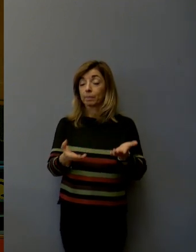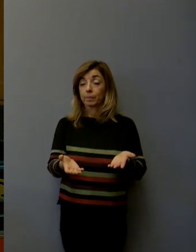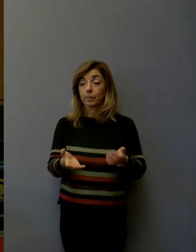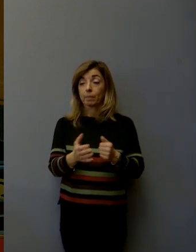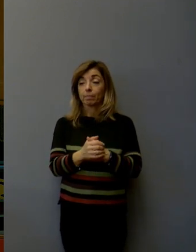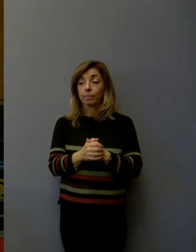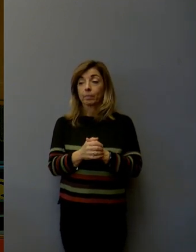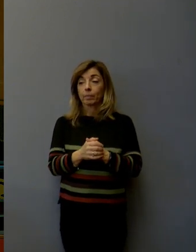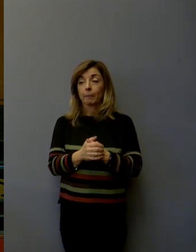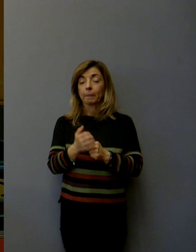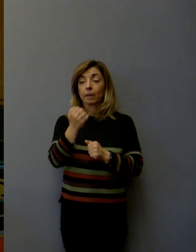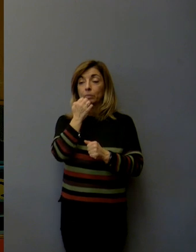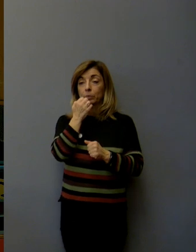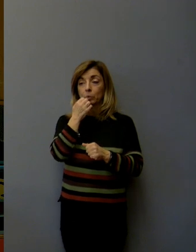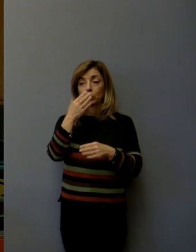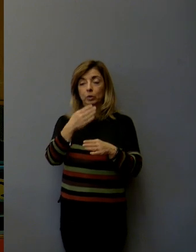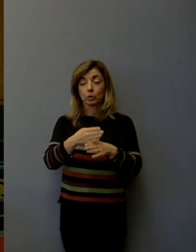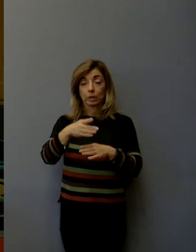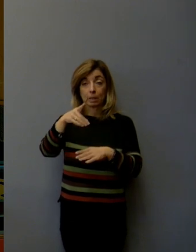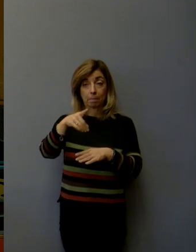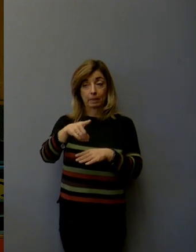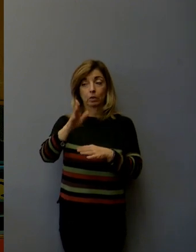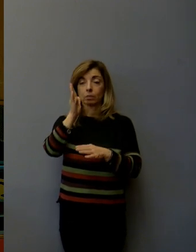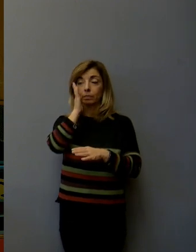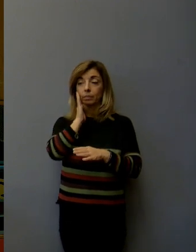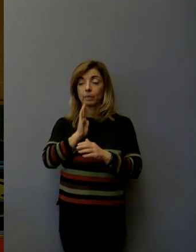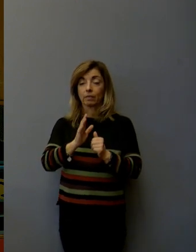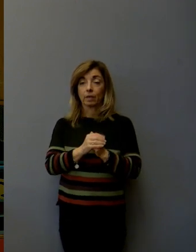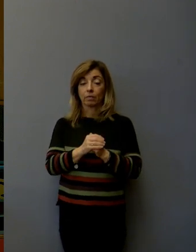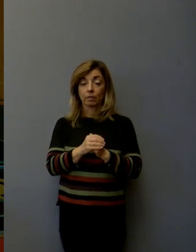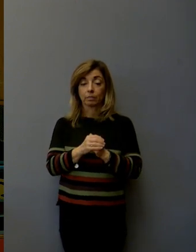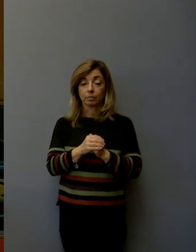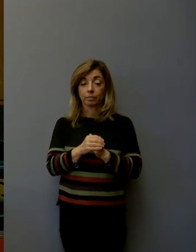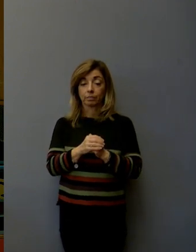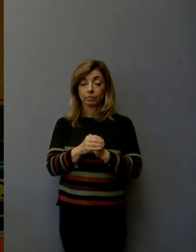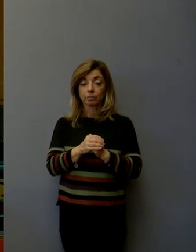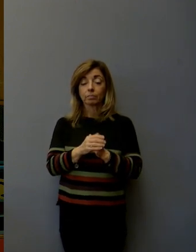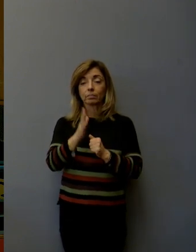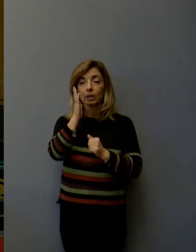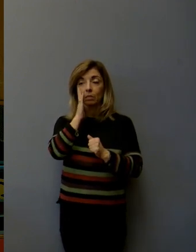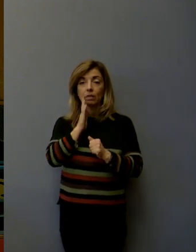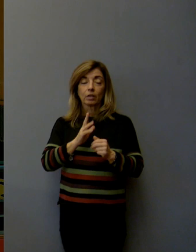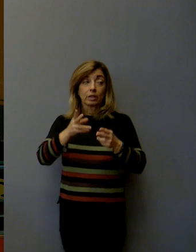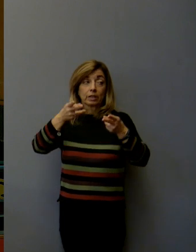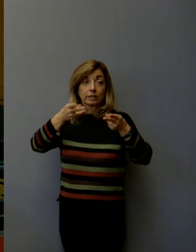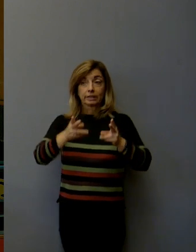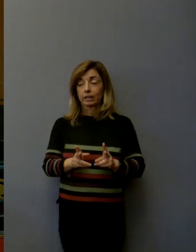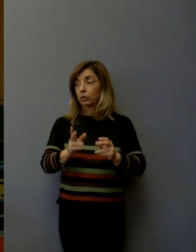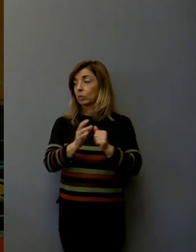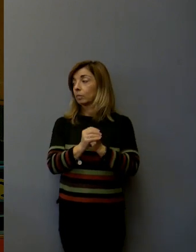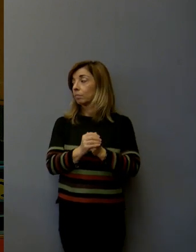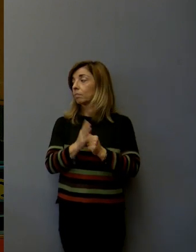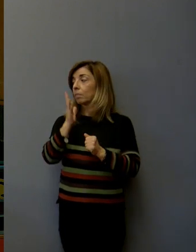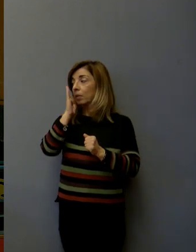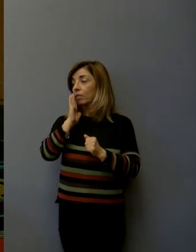mi scusi consigliere patrone cioè la prego di mantenere di mantenersi seduto seduto perché vedo